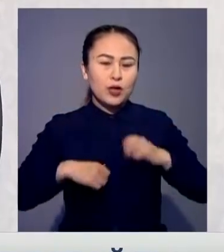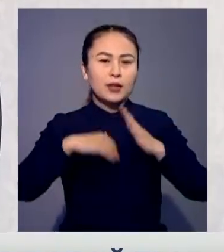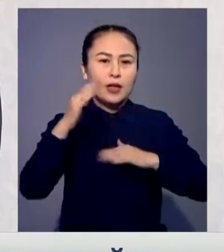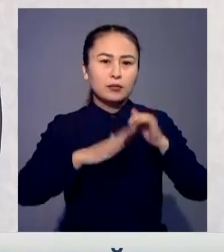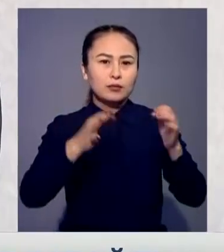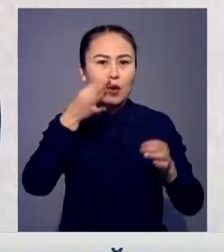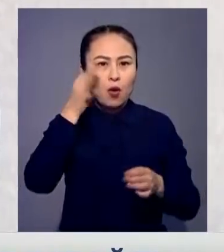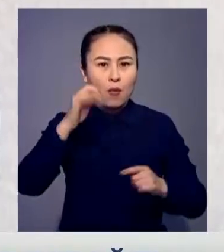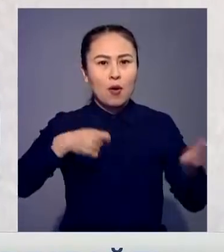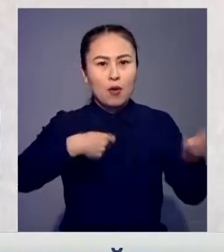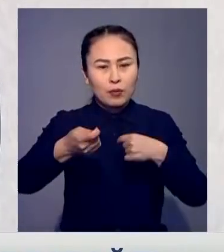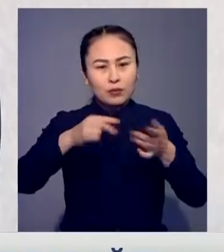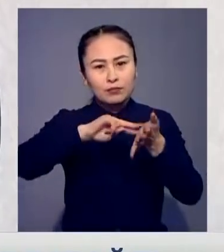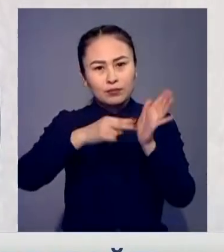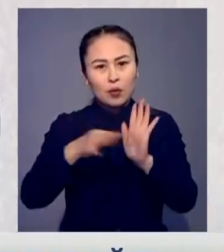ұсыну туралы да келісім бар.